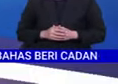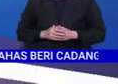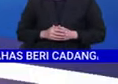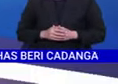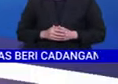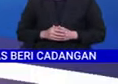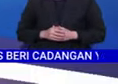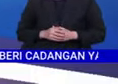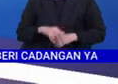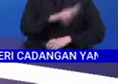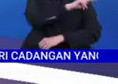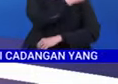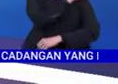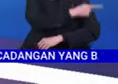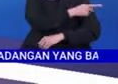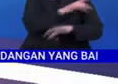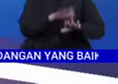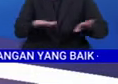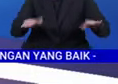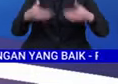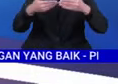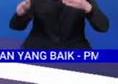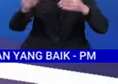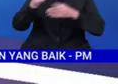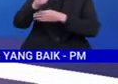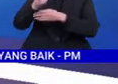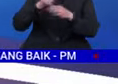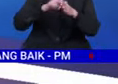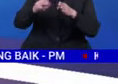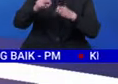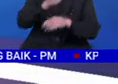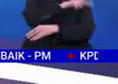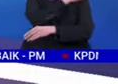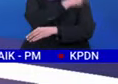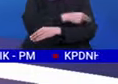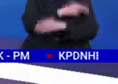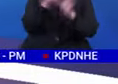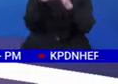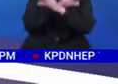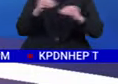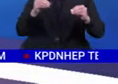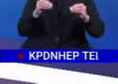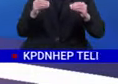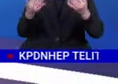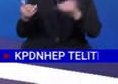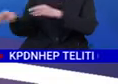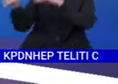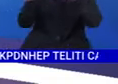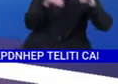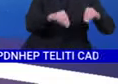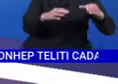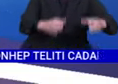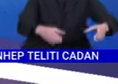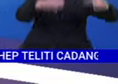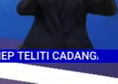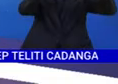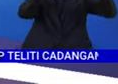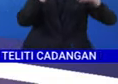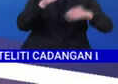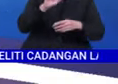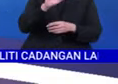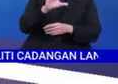di klinik pakar pediatrik di pintu yg bangunan klinik pakar Hospital umum showed us telah berpindah ke penggunaan cozy